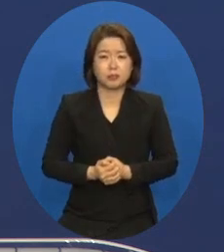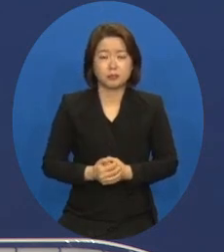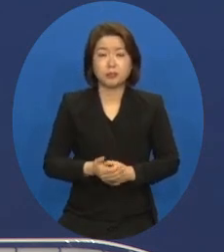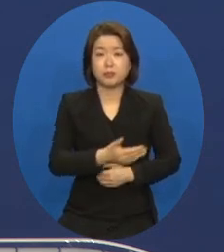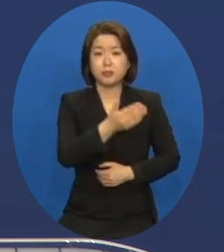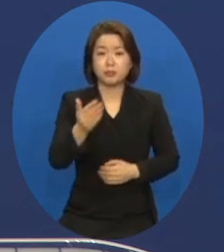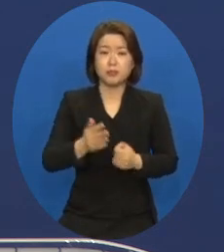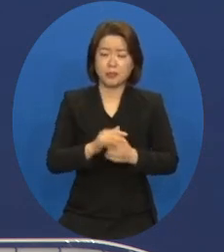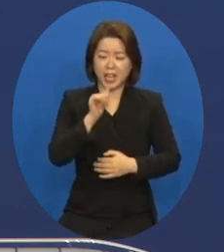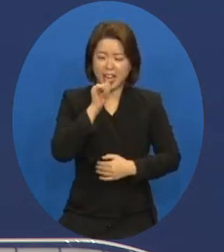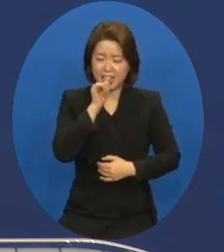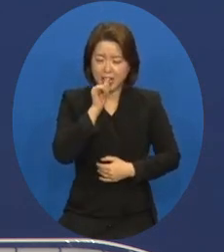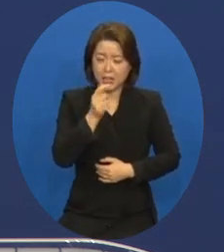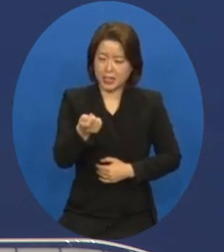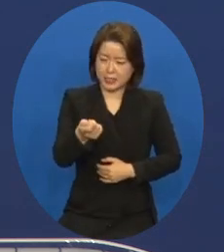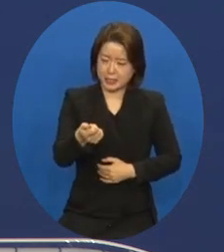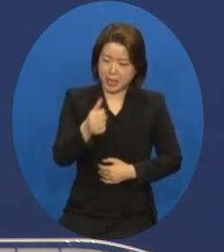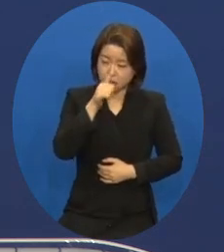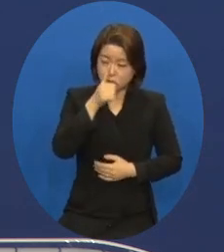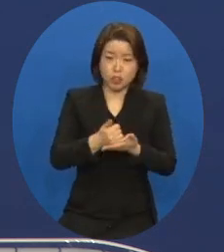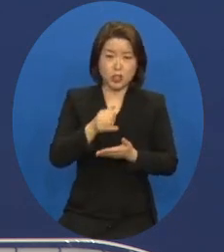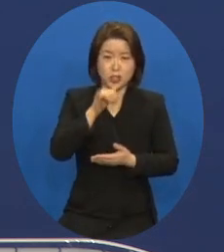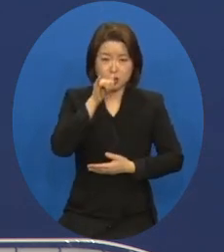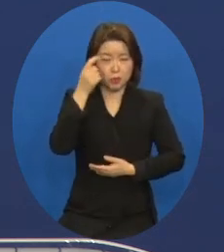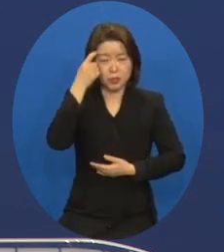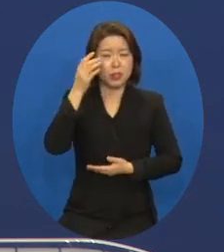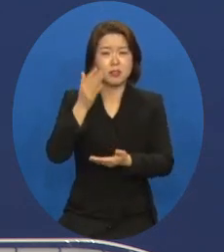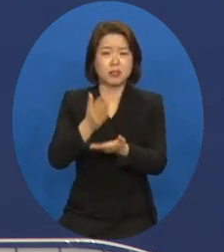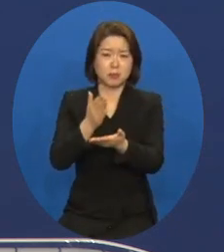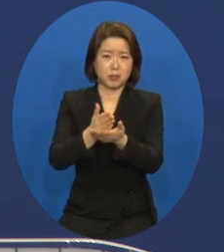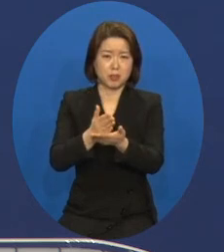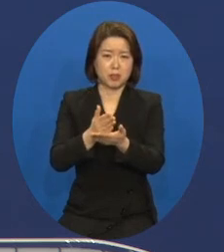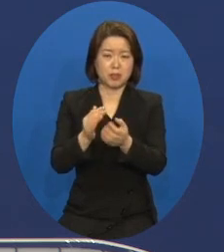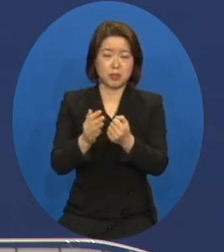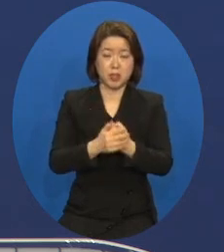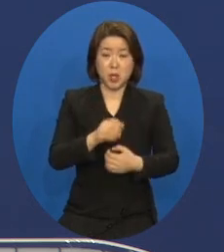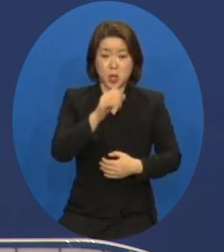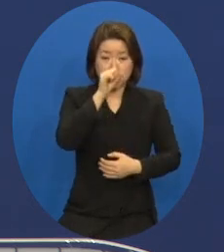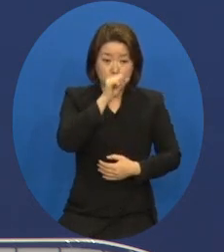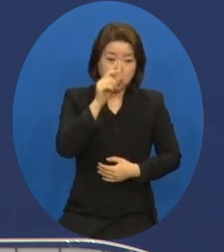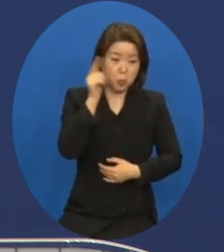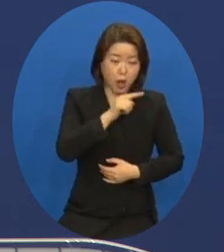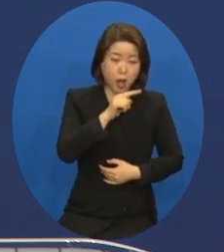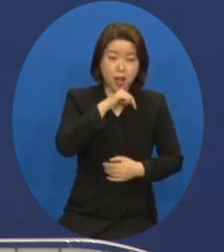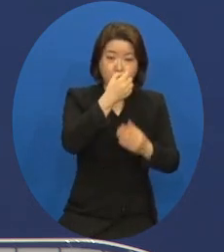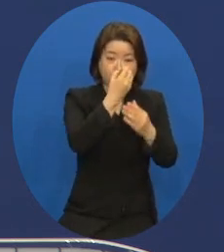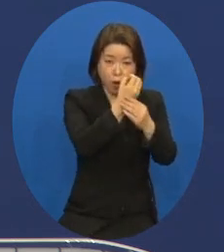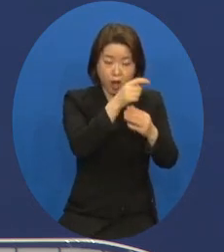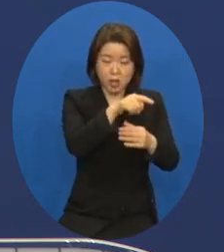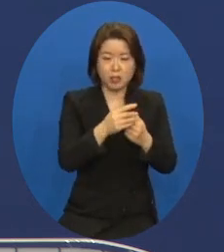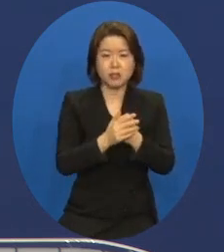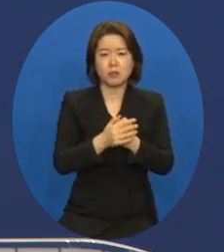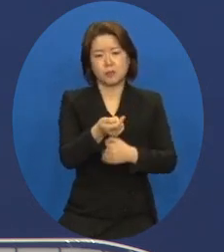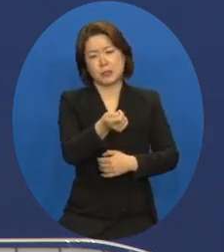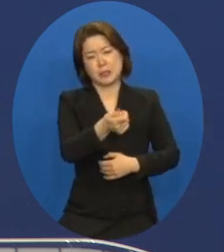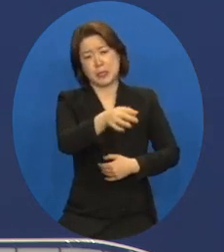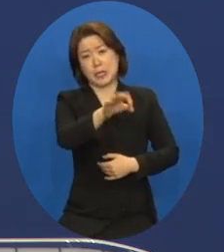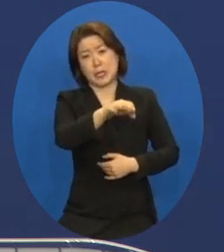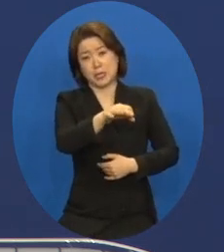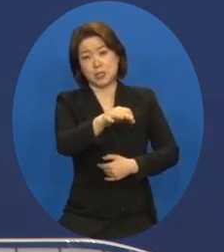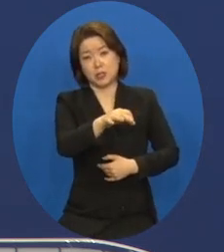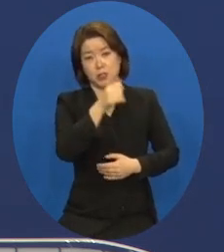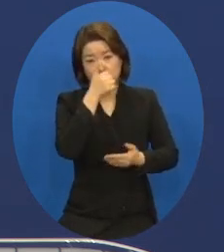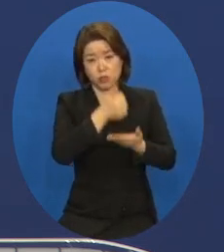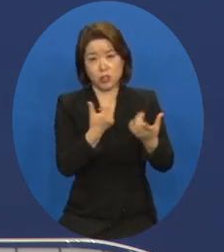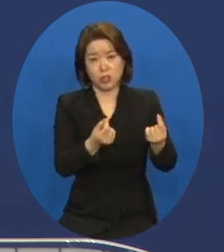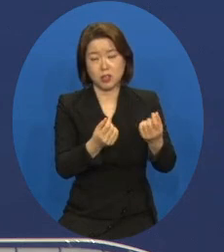여러분 절대로 작은 죄가 있다고 생각하면 안됩니다 선악과는 얼마나 작은 죄입니까 하나님이